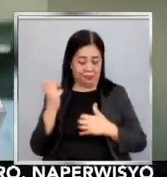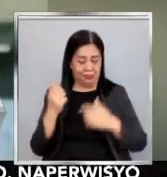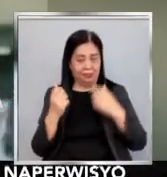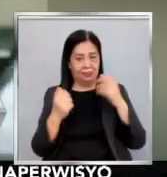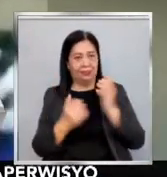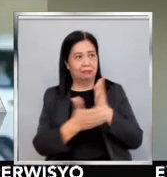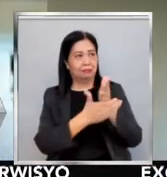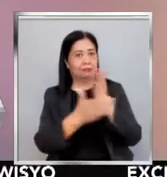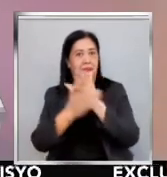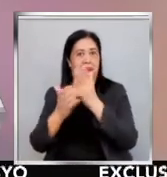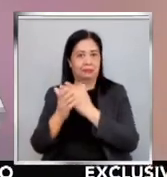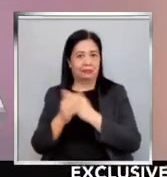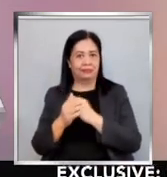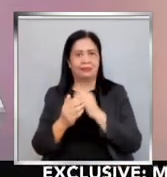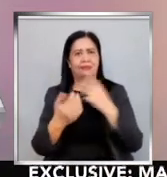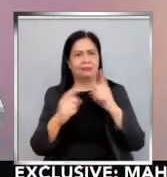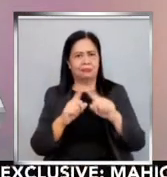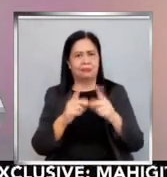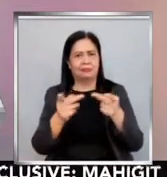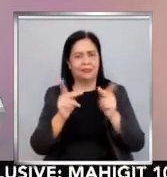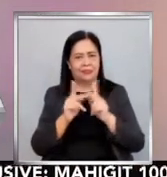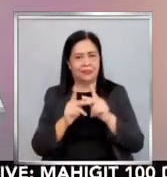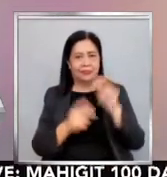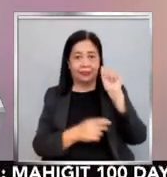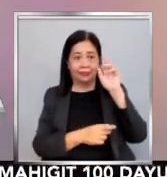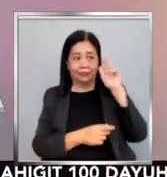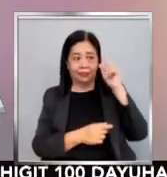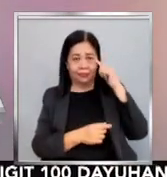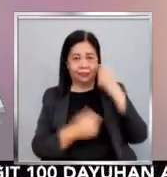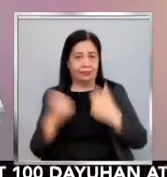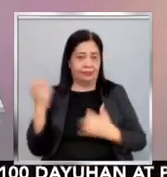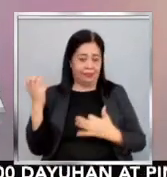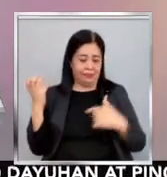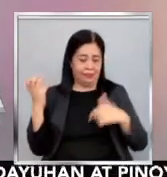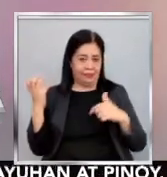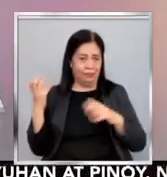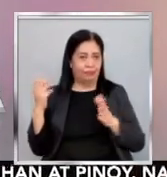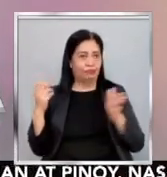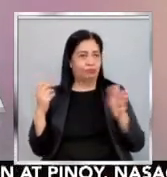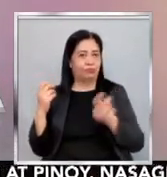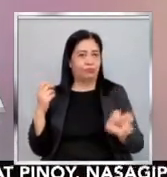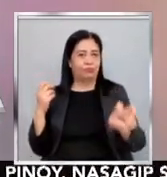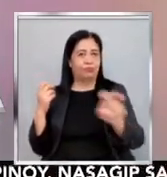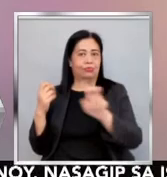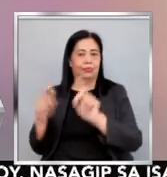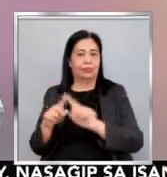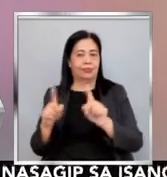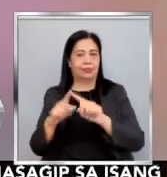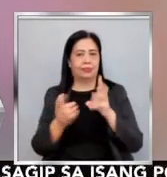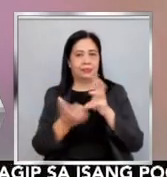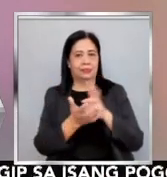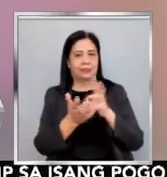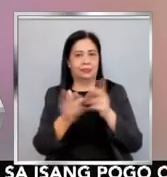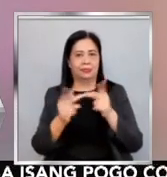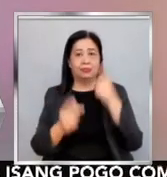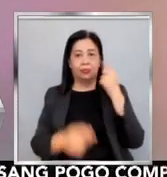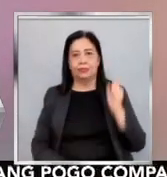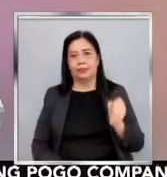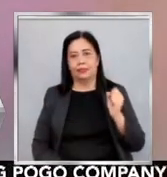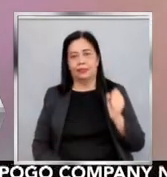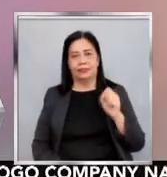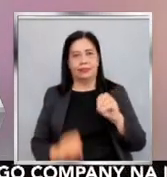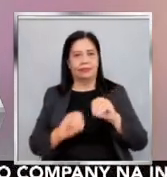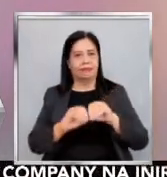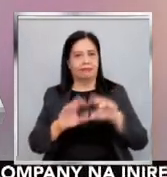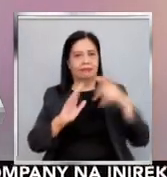raw nakarating. Si Albert kasi at ang kanyang gitara lumilibot sa iba't ibang bahagi ng syudad para mangaroling. Nag-viral pa nga